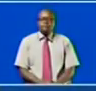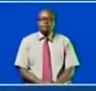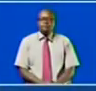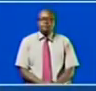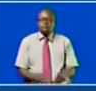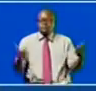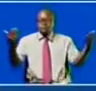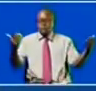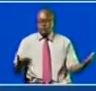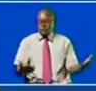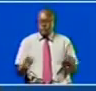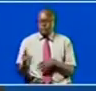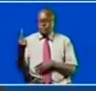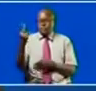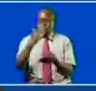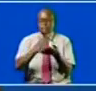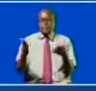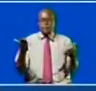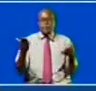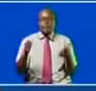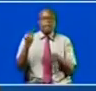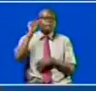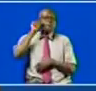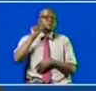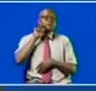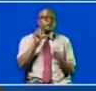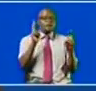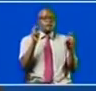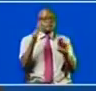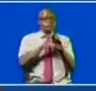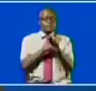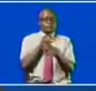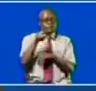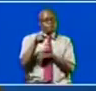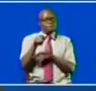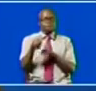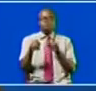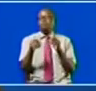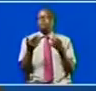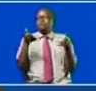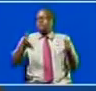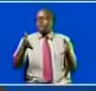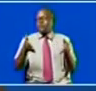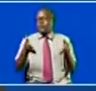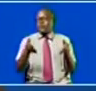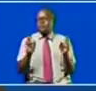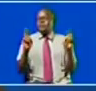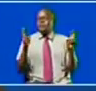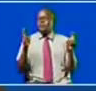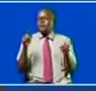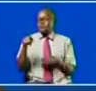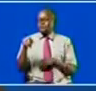Na mtazamaji, karibu katika sehemu ya pili, sehemu ya nususi ya jinsia. Na kabla ya kuzungumzia mada leo ambayo ni jukumu la